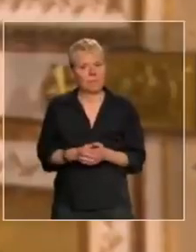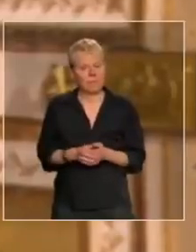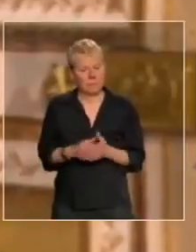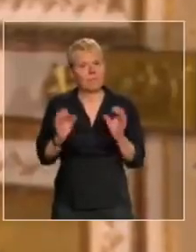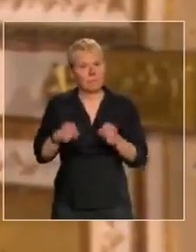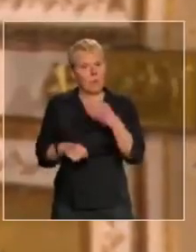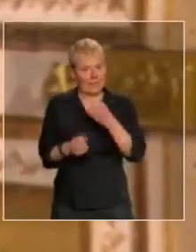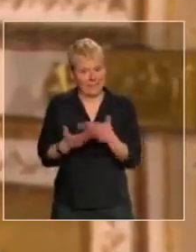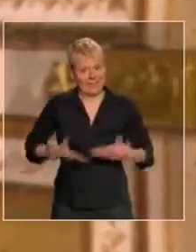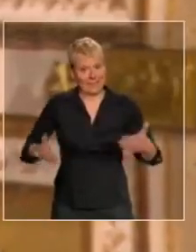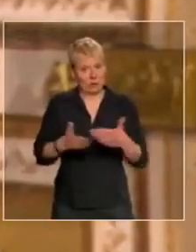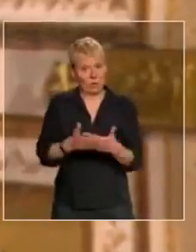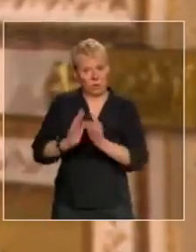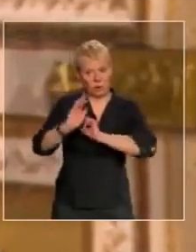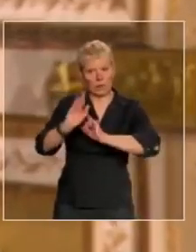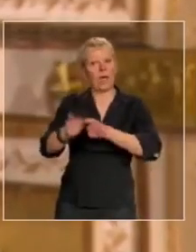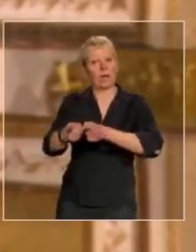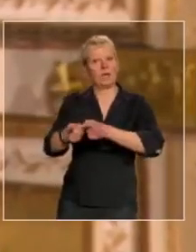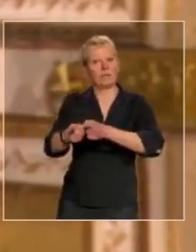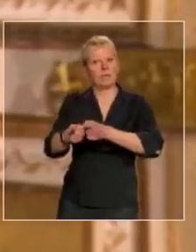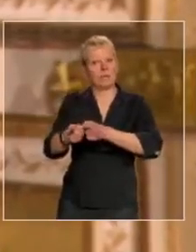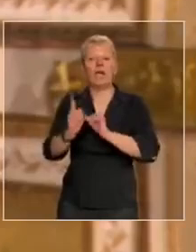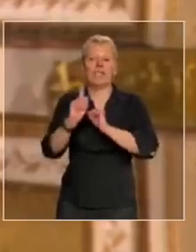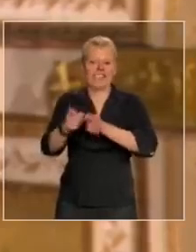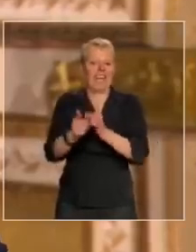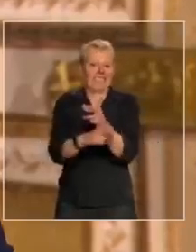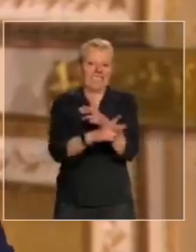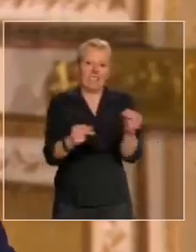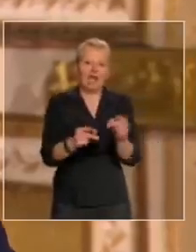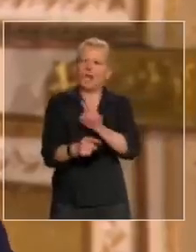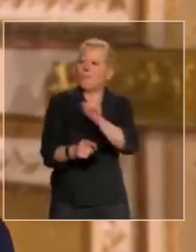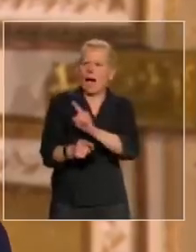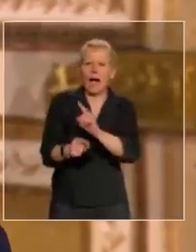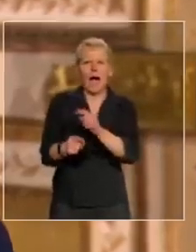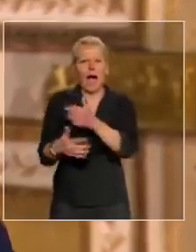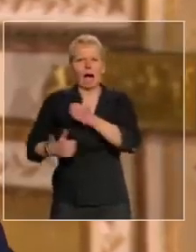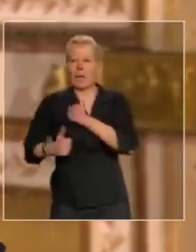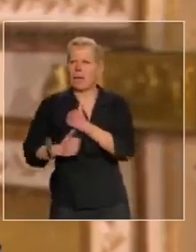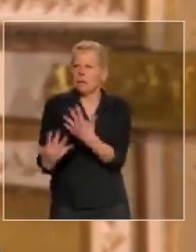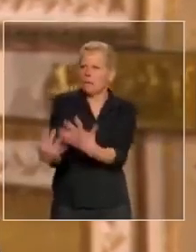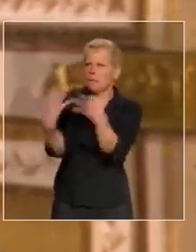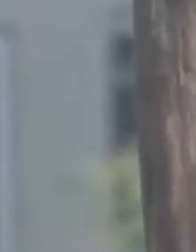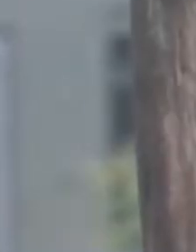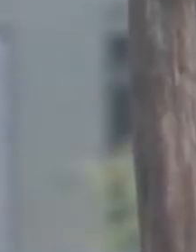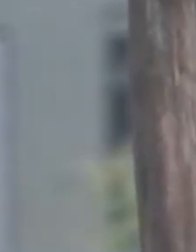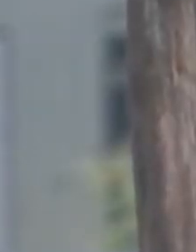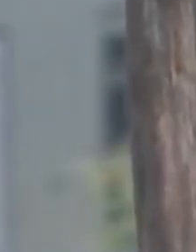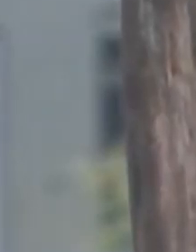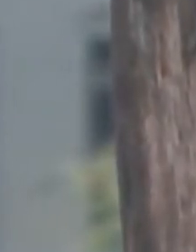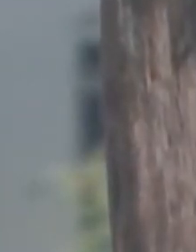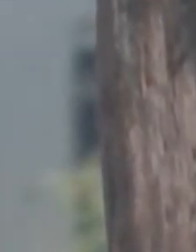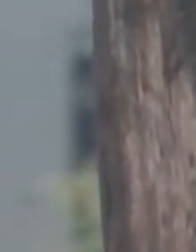En guerre sanitaire, certes. Nous ne luttons ni contre une armée, ni contre une autre nation.